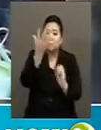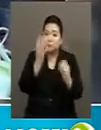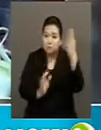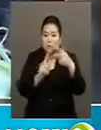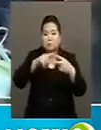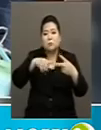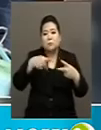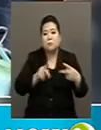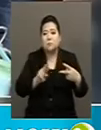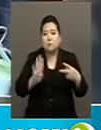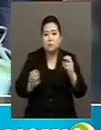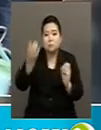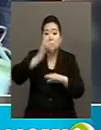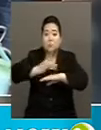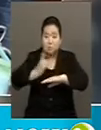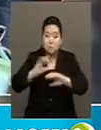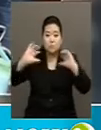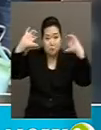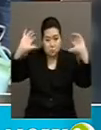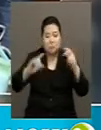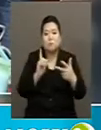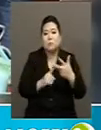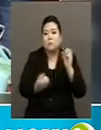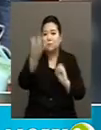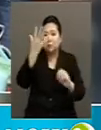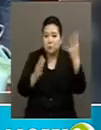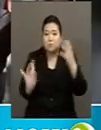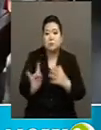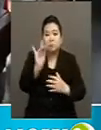ติพรบป่าสงวนแห่งชาติพรบคุ้มครองสัตว์ป่าและก็พรบเรื่อยยศ